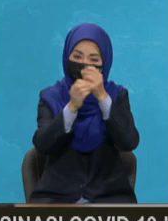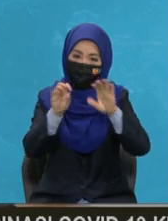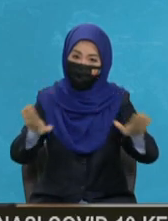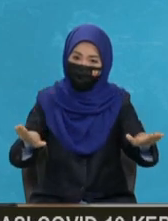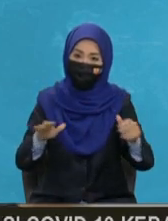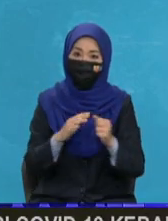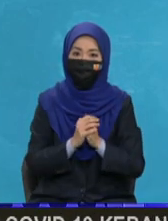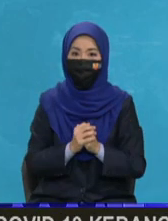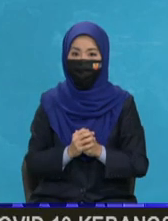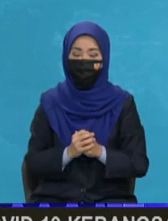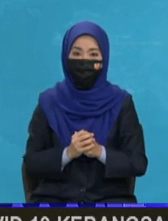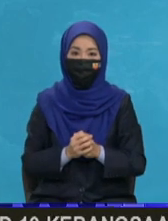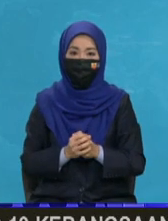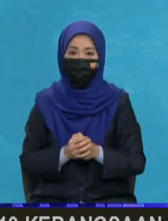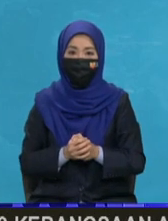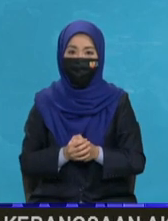semua